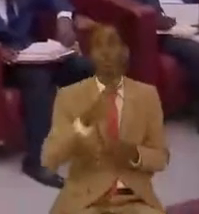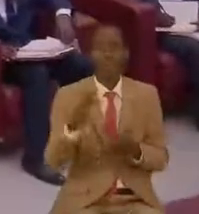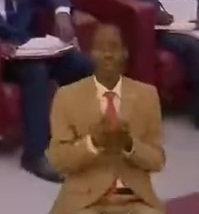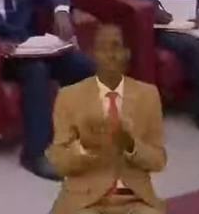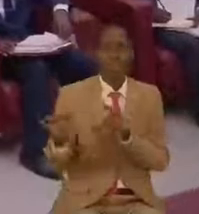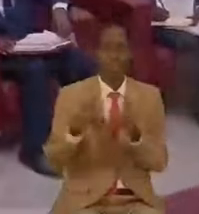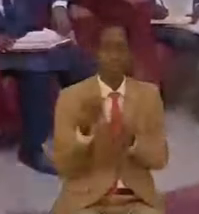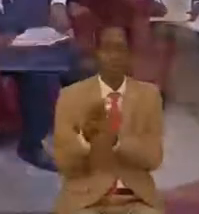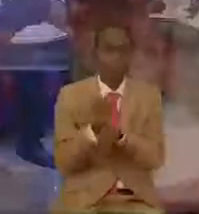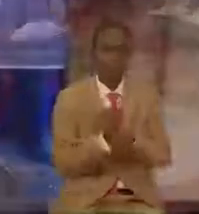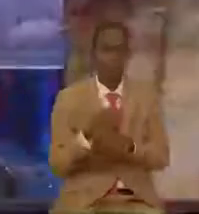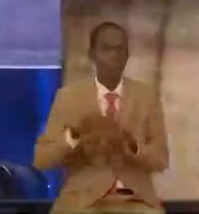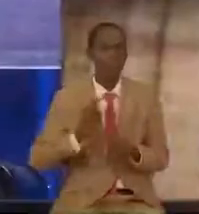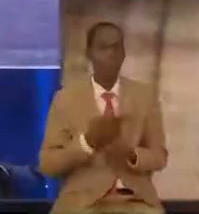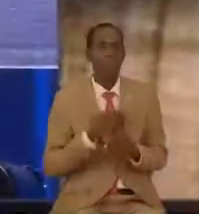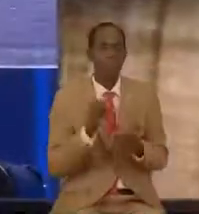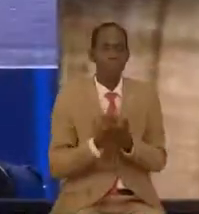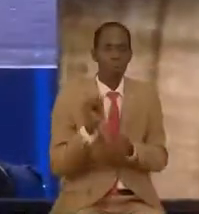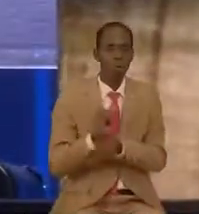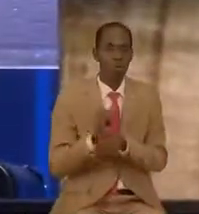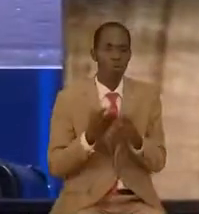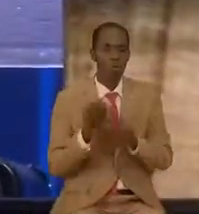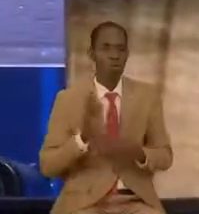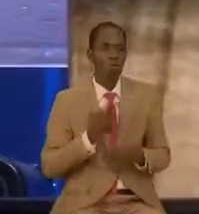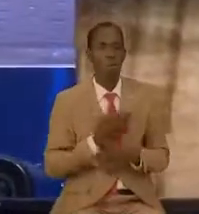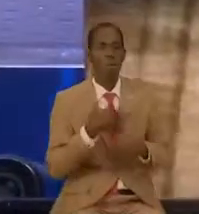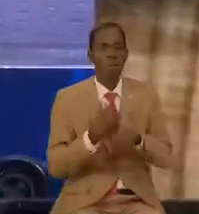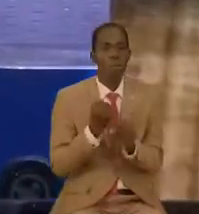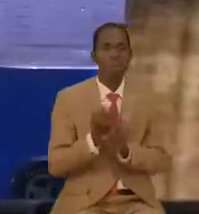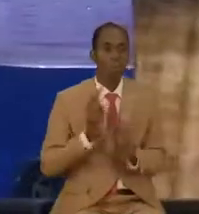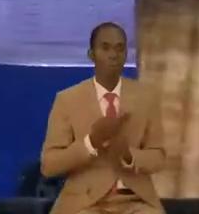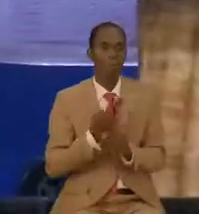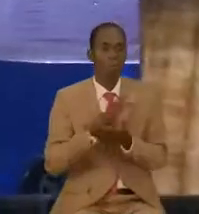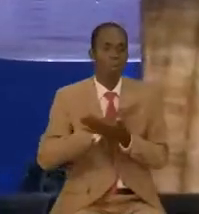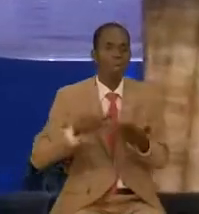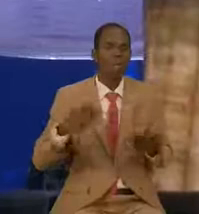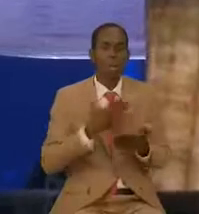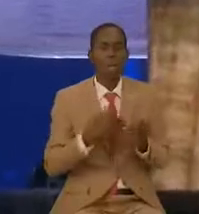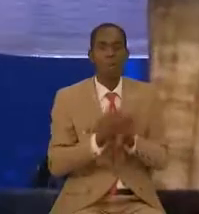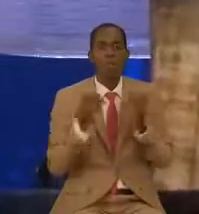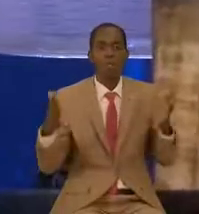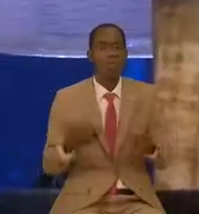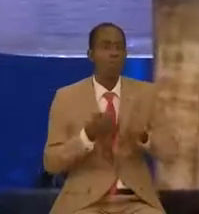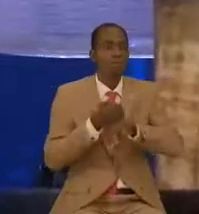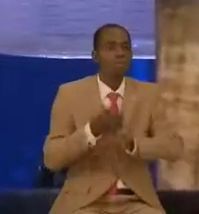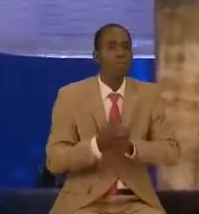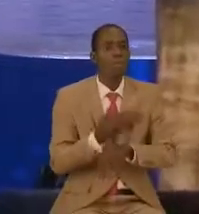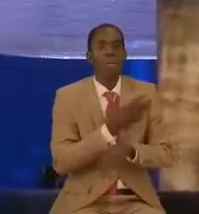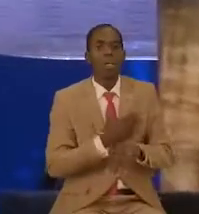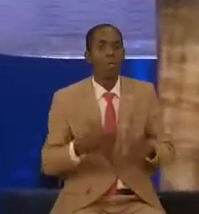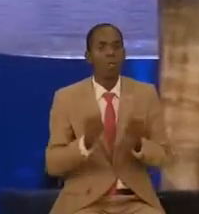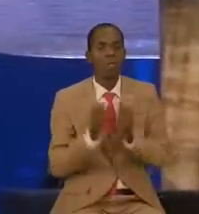qui vient œuvrer en nous, qui œuvre au travers de nous, qui nous sanctifie et qui nous